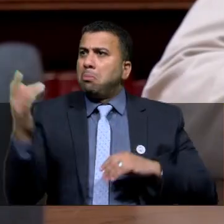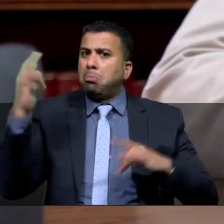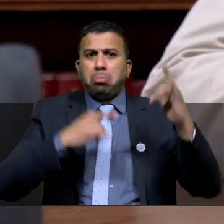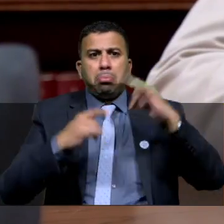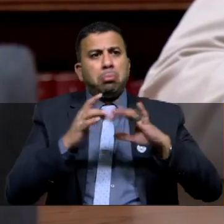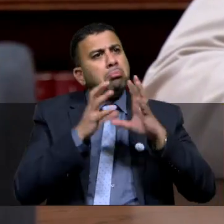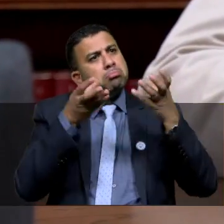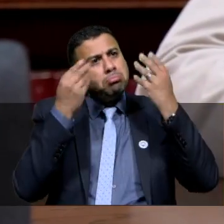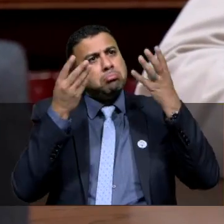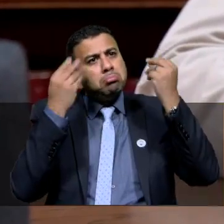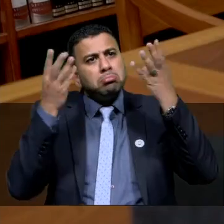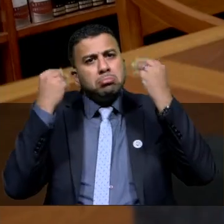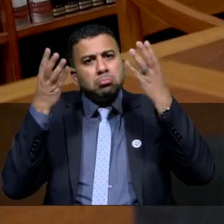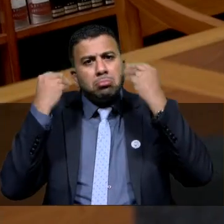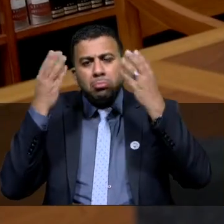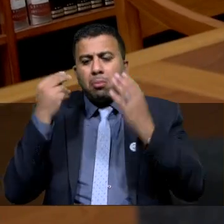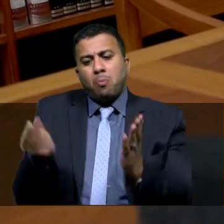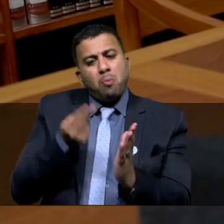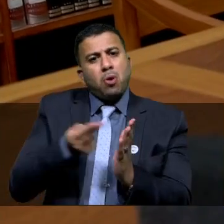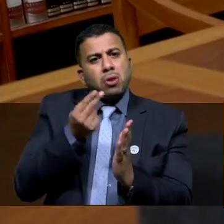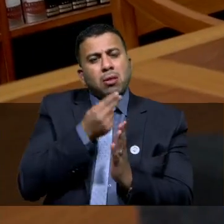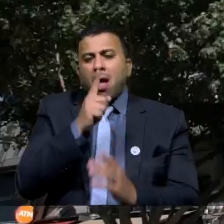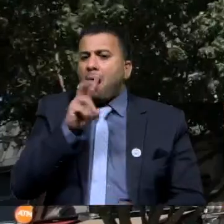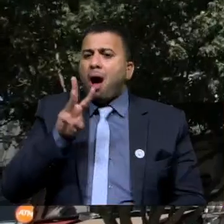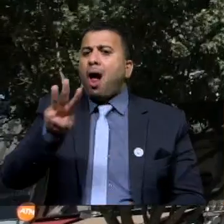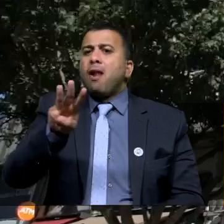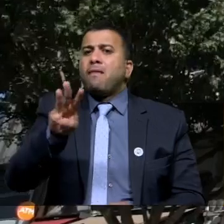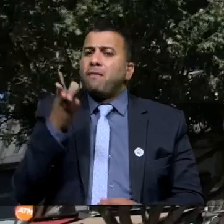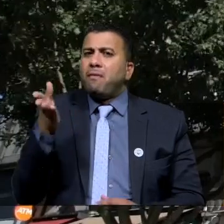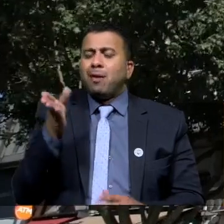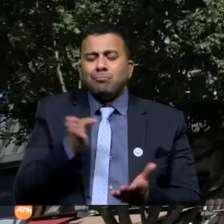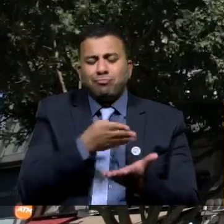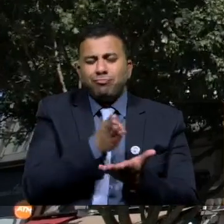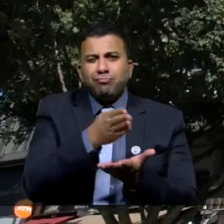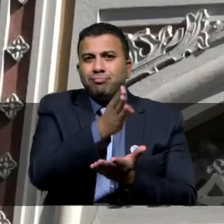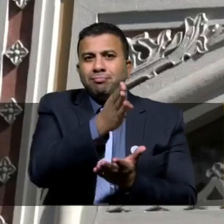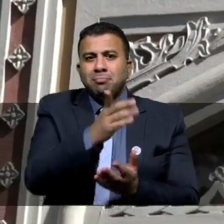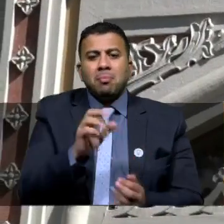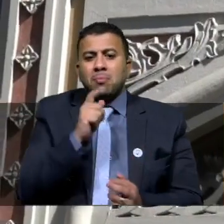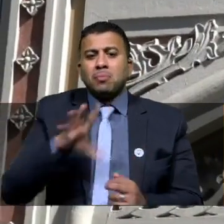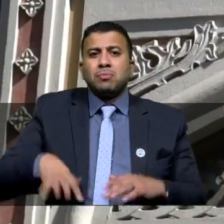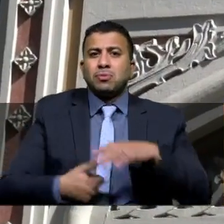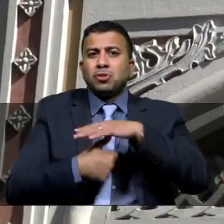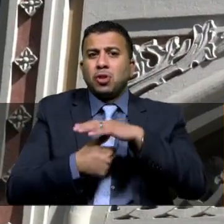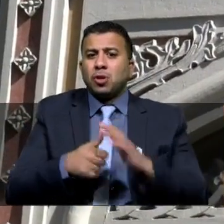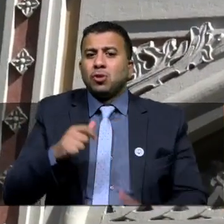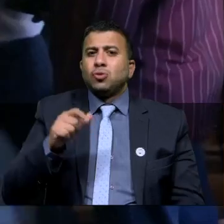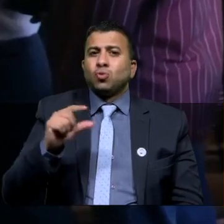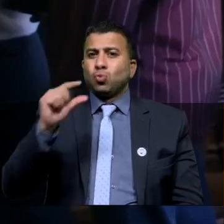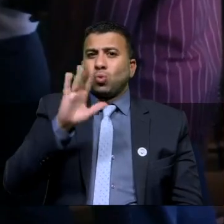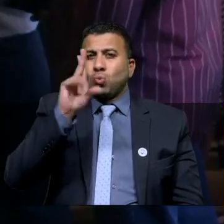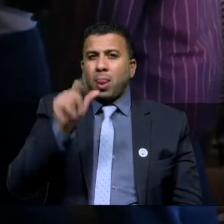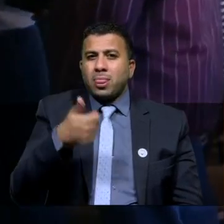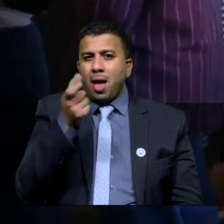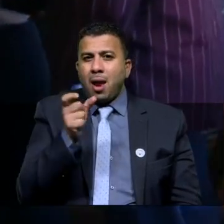حيث تتضمن آلاف الوثائق والمخطوطات والخرائط. إلى ذلك زار صاحب السمو الشيخ دكتور سلطان بن محمد